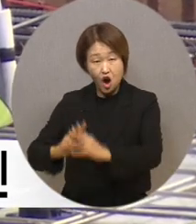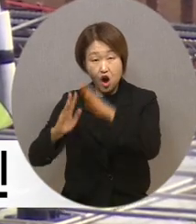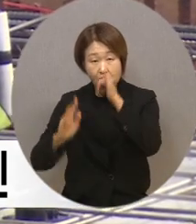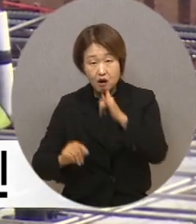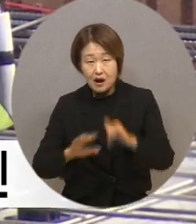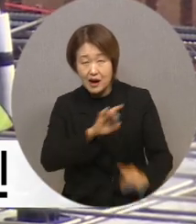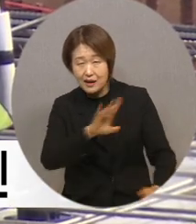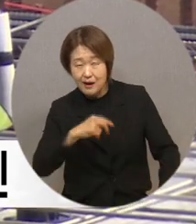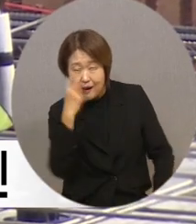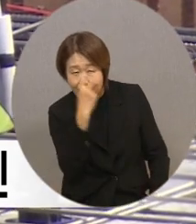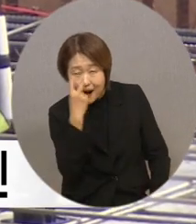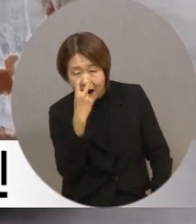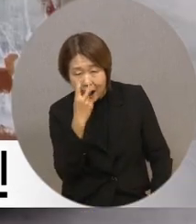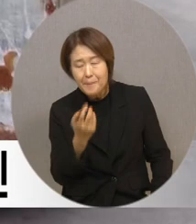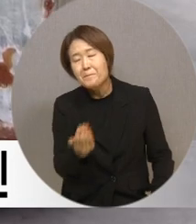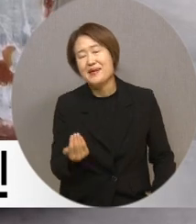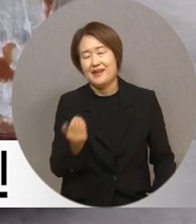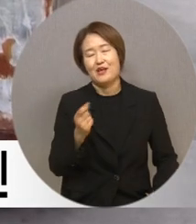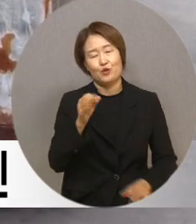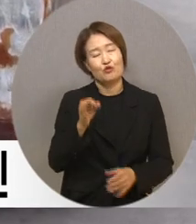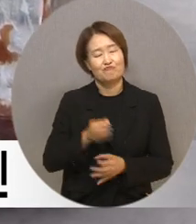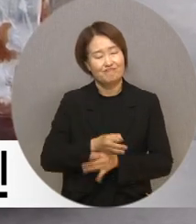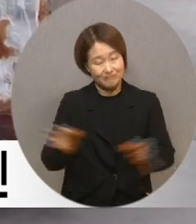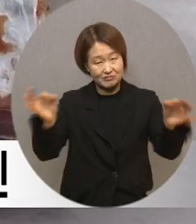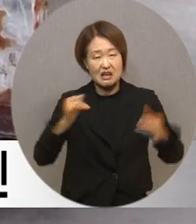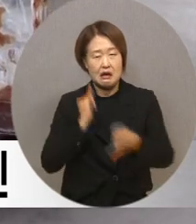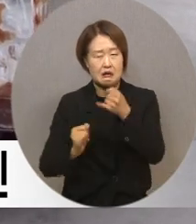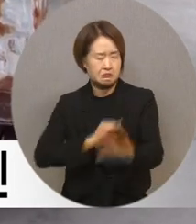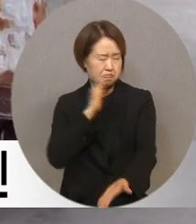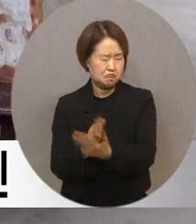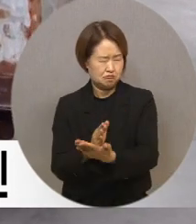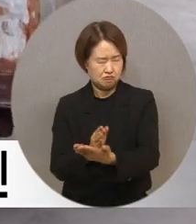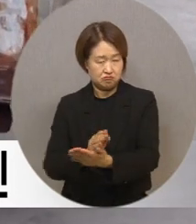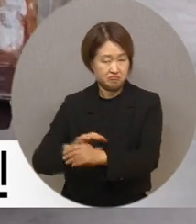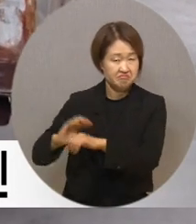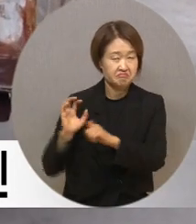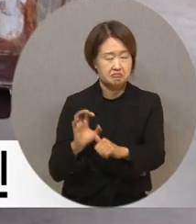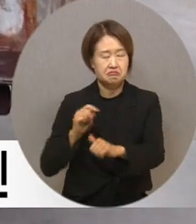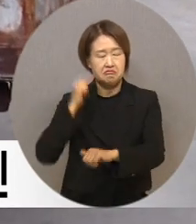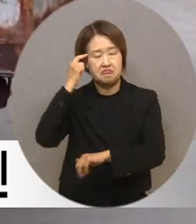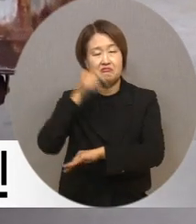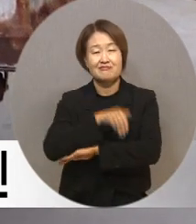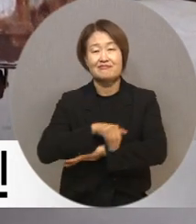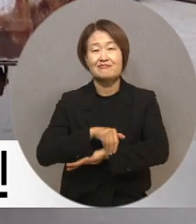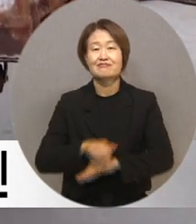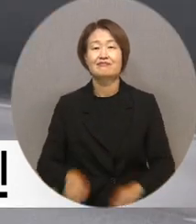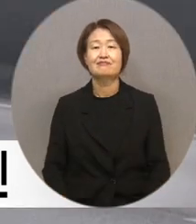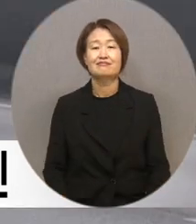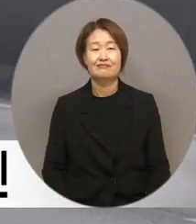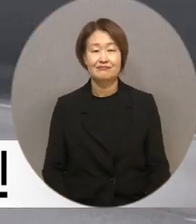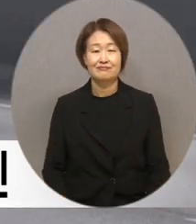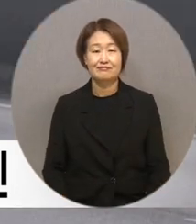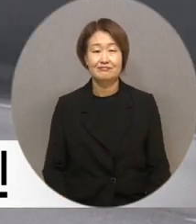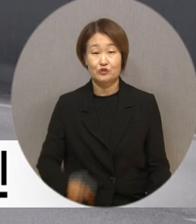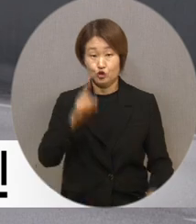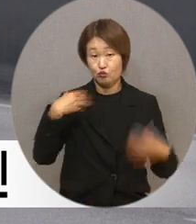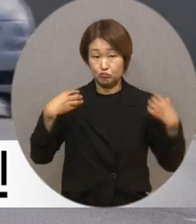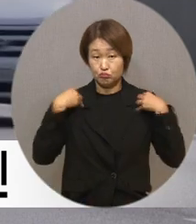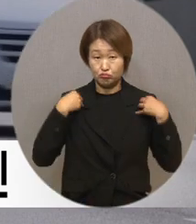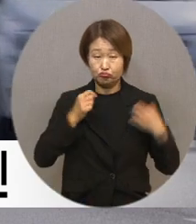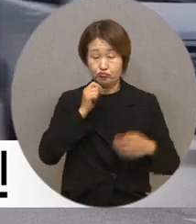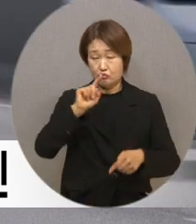조사해 조기 지급을 독려하고 체불 해소를 위한 제재 조치를 취할 예정입니다. 또한 정부는